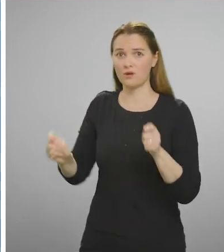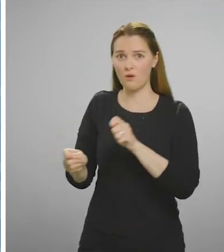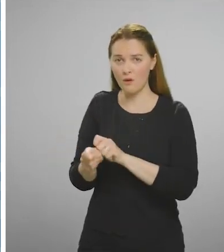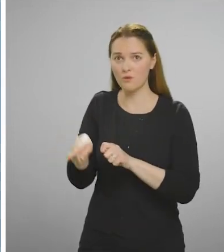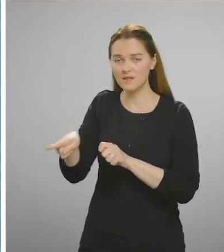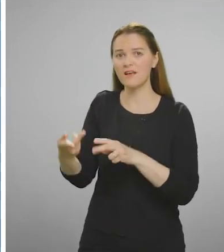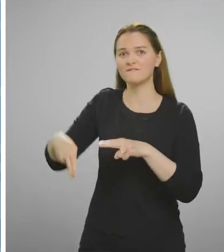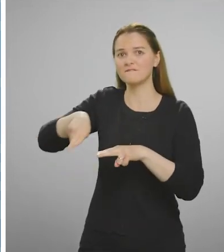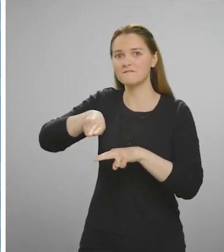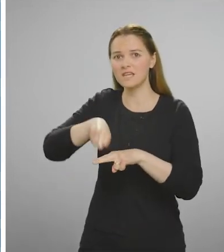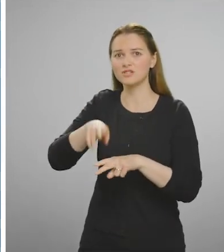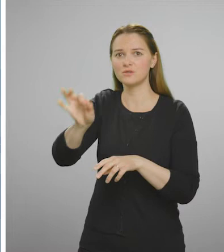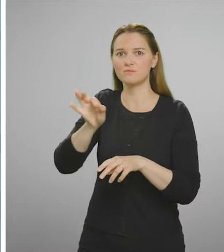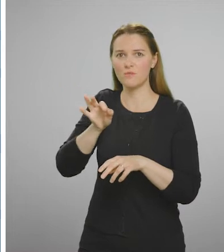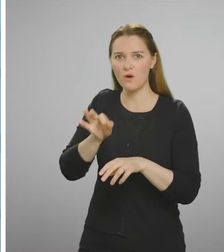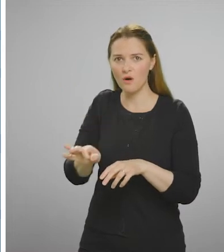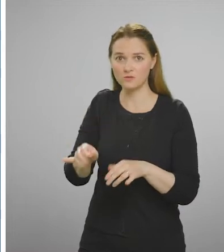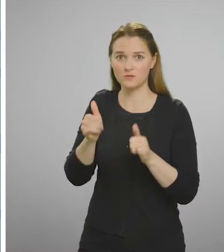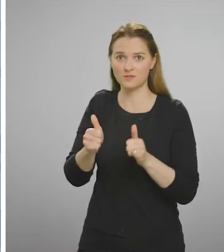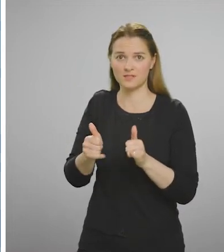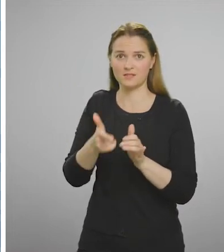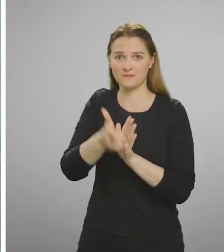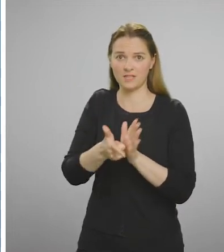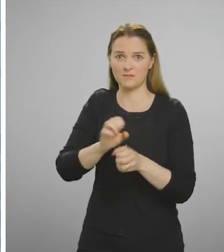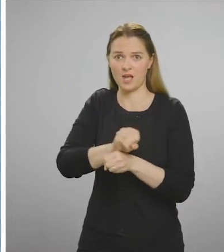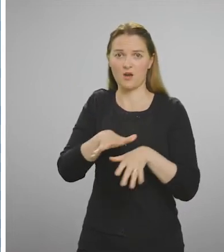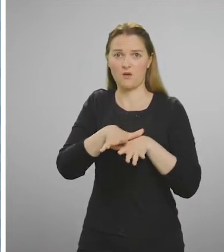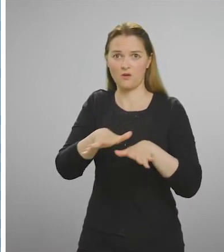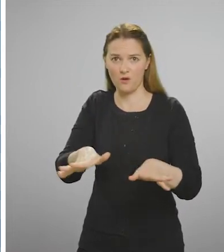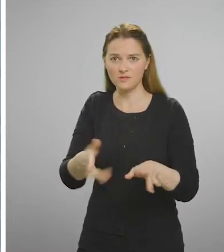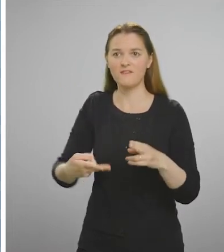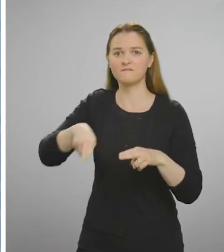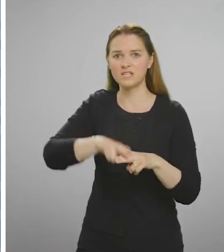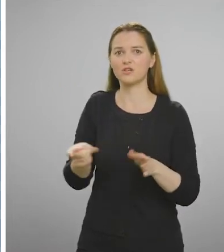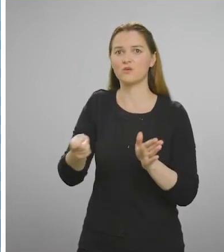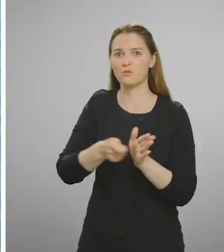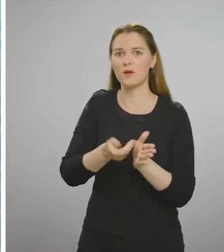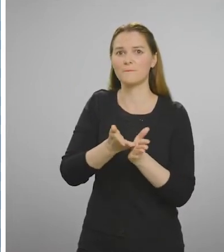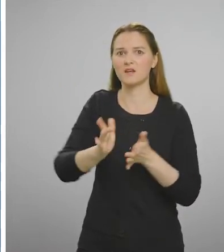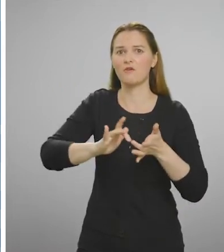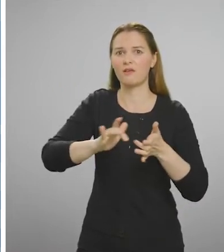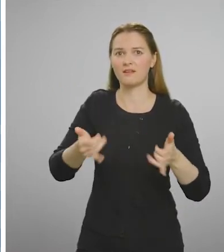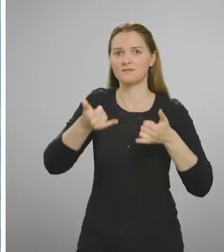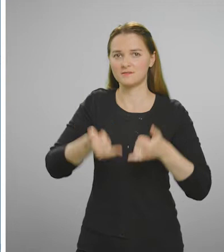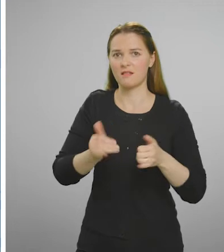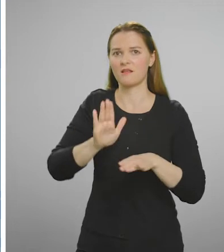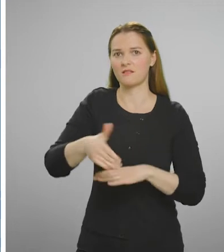su promijenili navike, veći je postotak onih koji su za vrijeme pandemije kupovali više tiskanih izdanja putem interneta nego u razdoblju